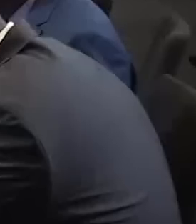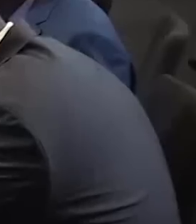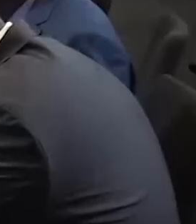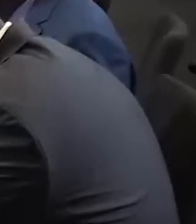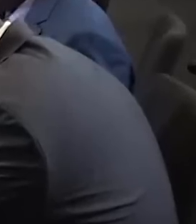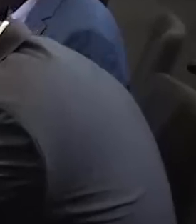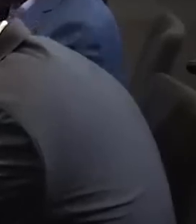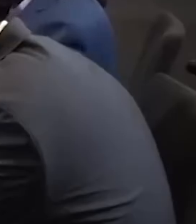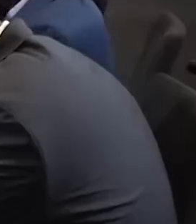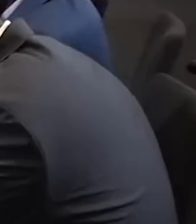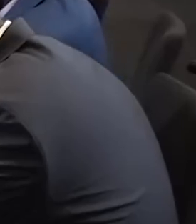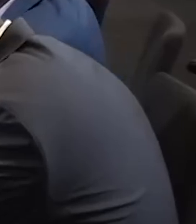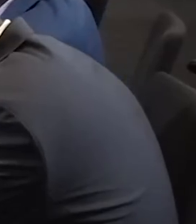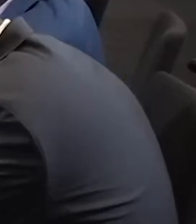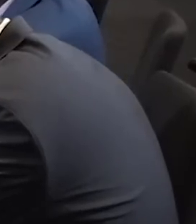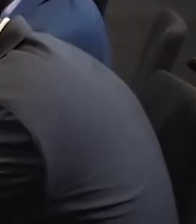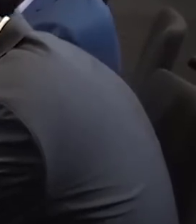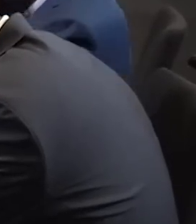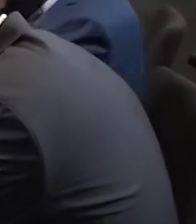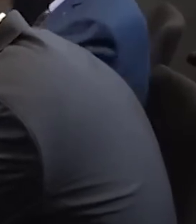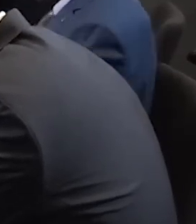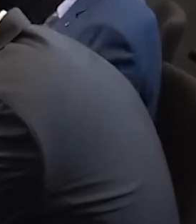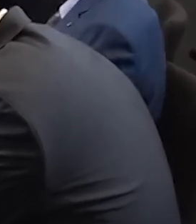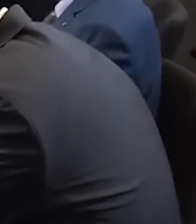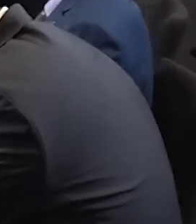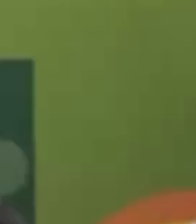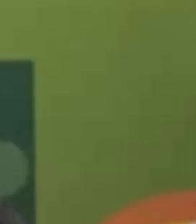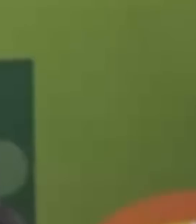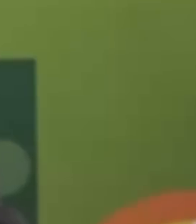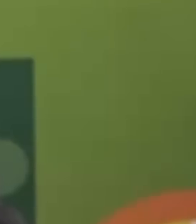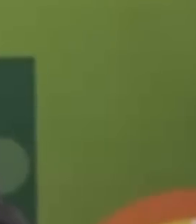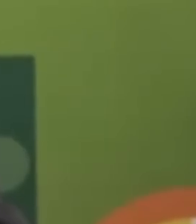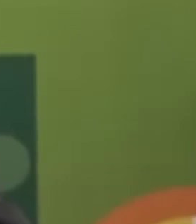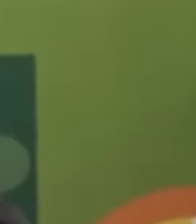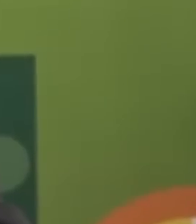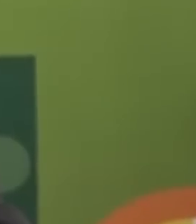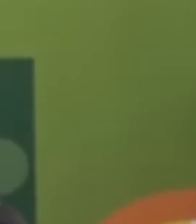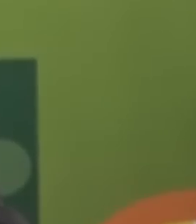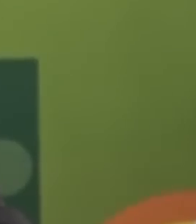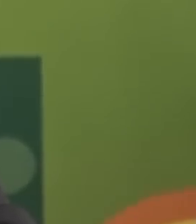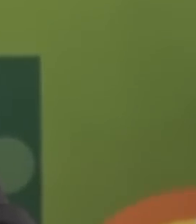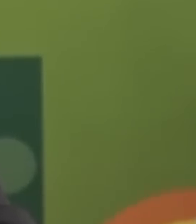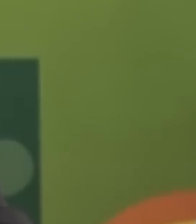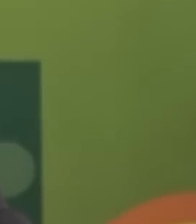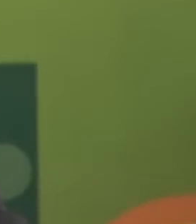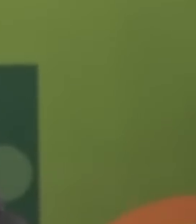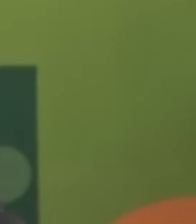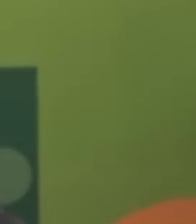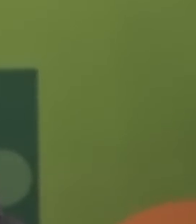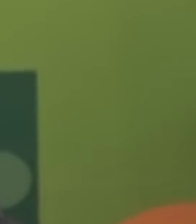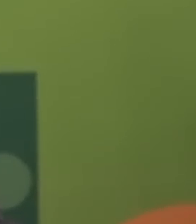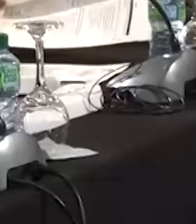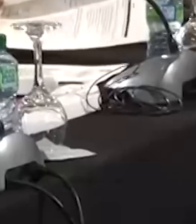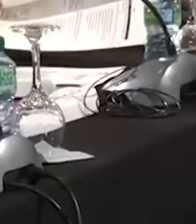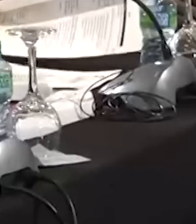foncière. Président de l'ouverture de cette table ronde avec les bailleurs de fonds, le vice-président de la République a appelé à la mobilisation des partenaires